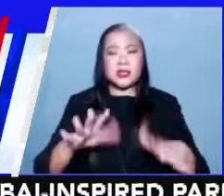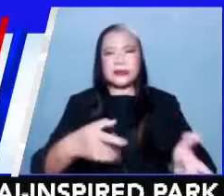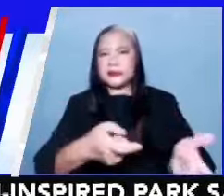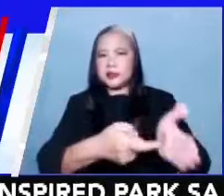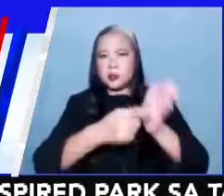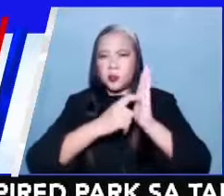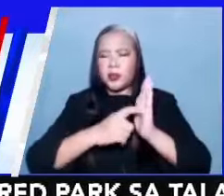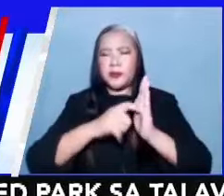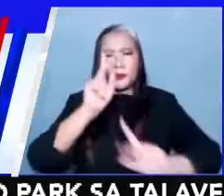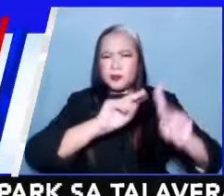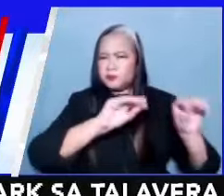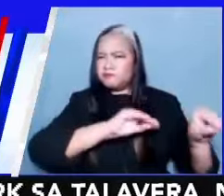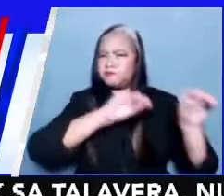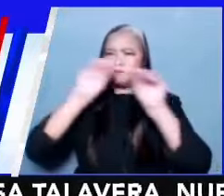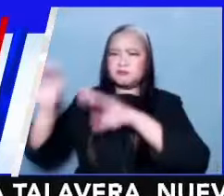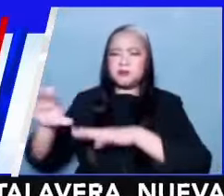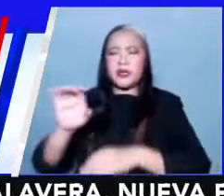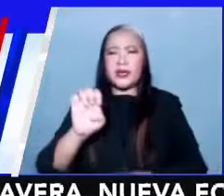evacuation,